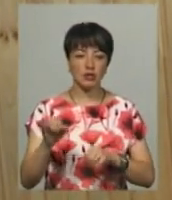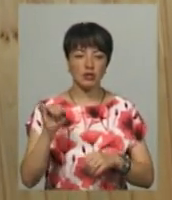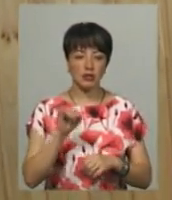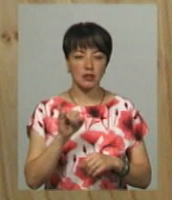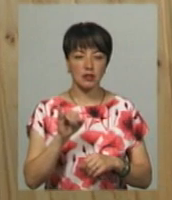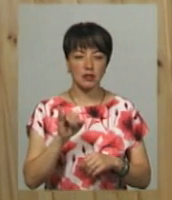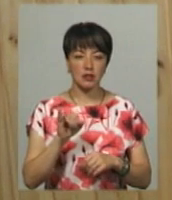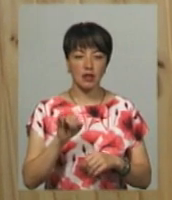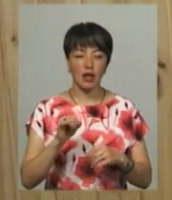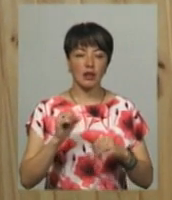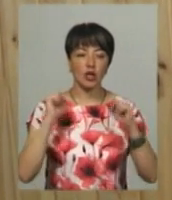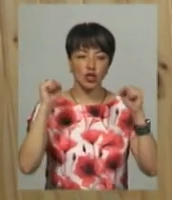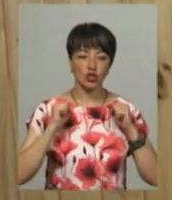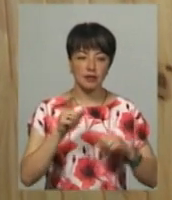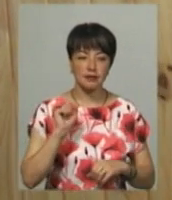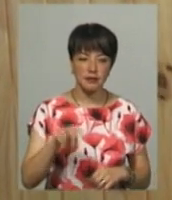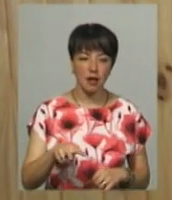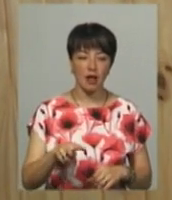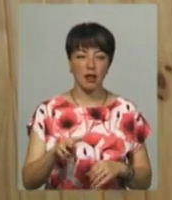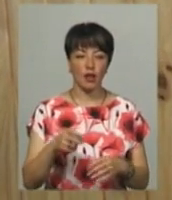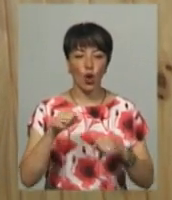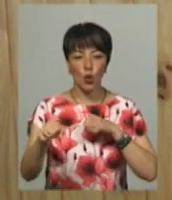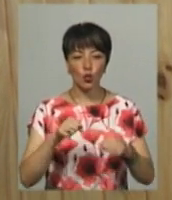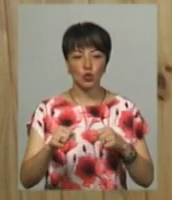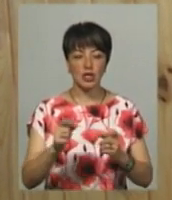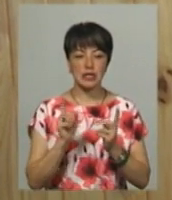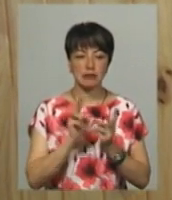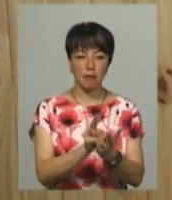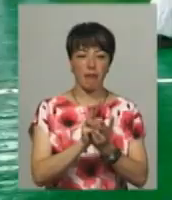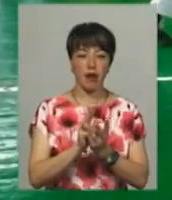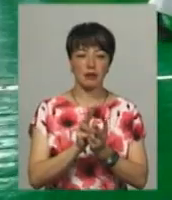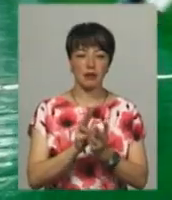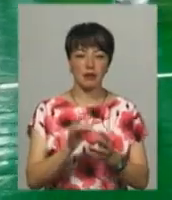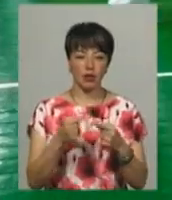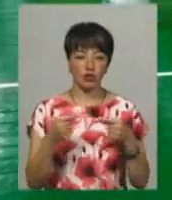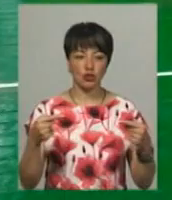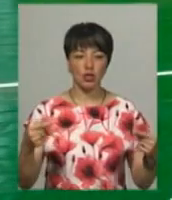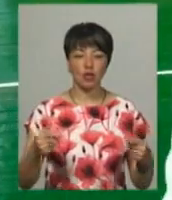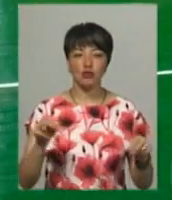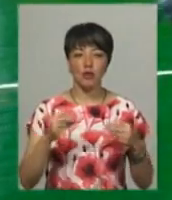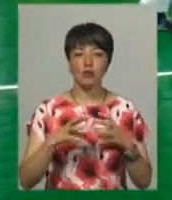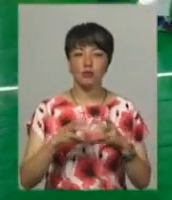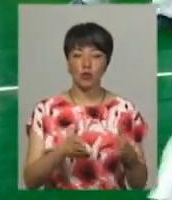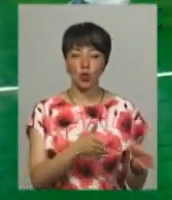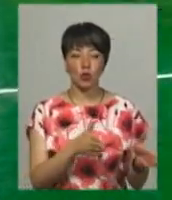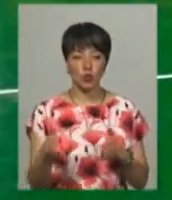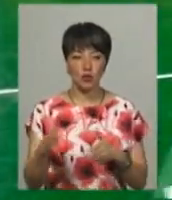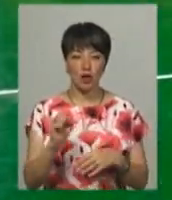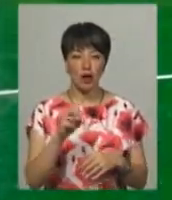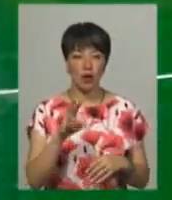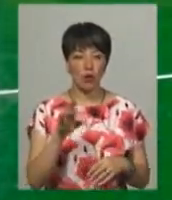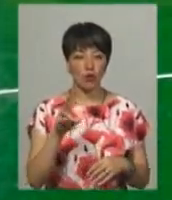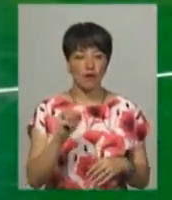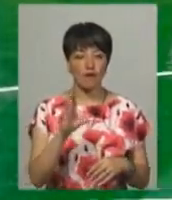спортзал, тренажерний зал, і груші, і спарінги, і біг. До чемпіонату світу також готується Альона